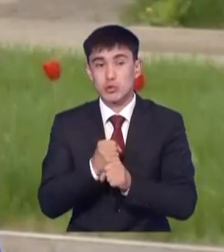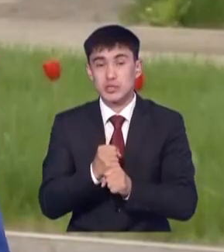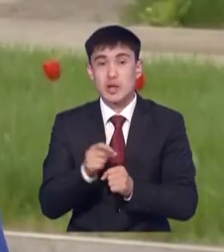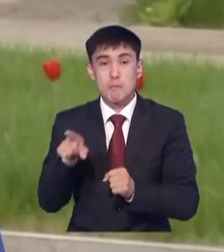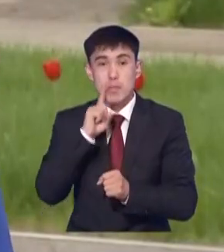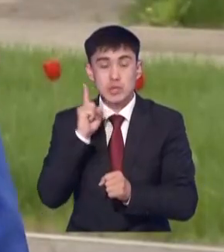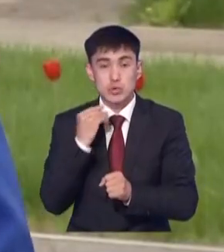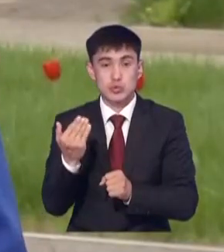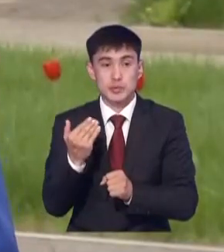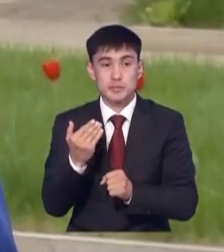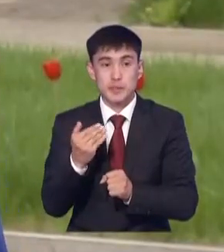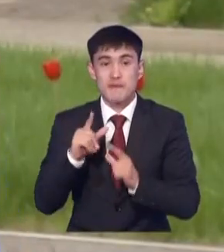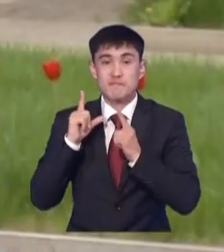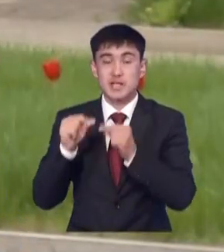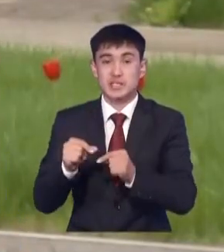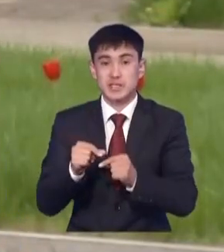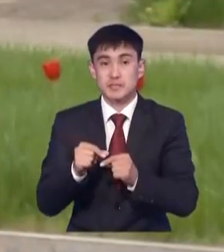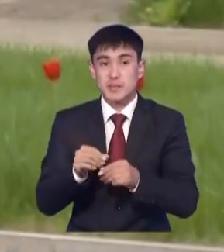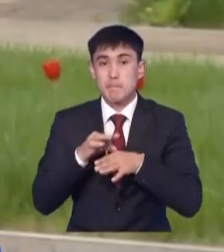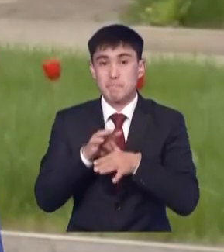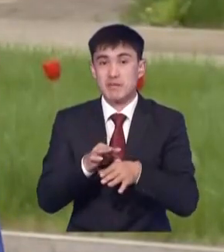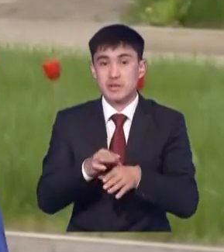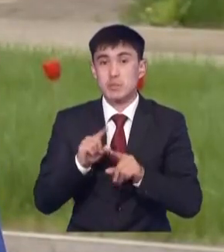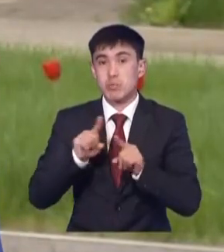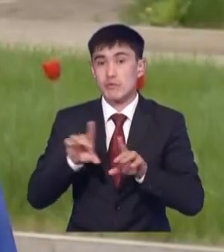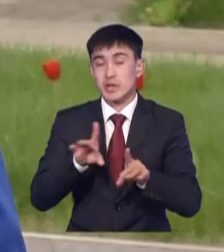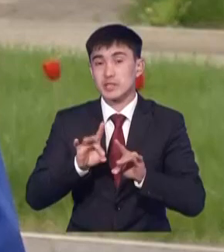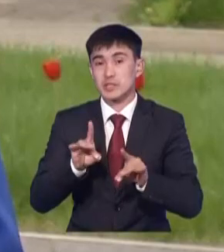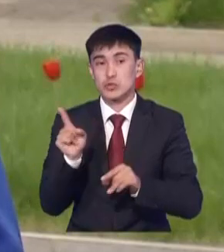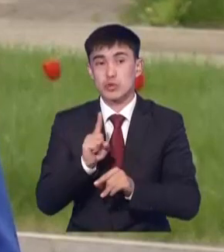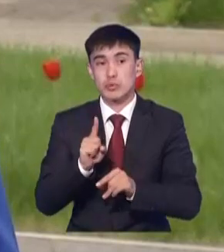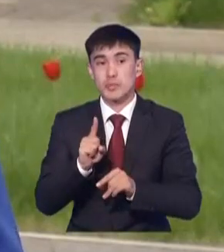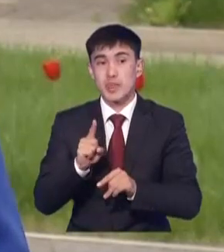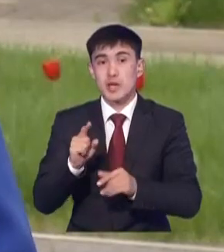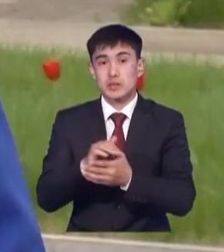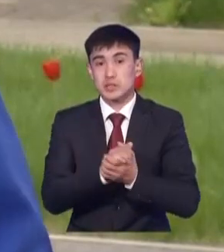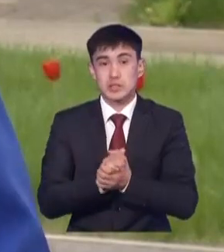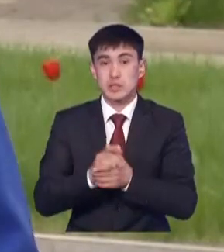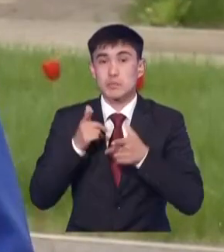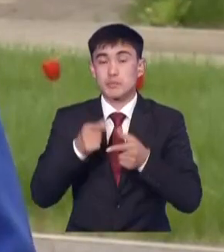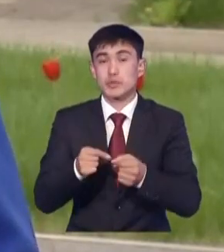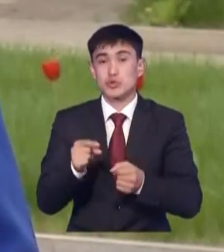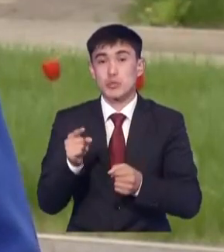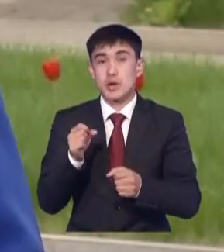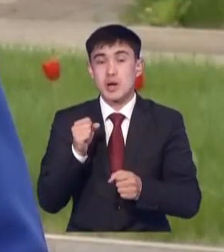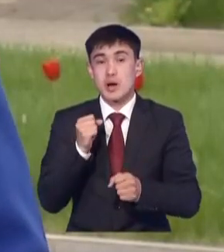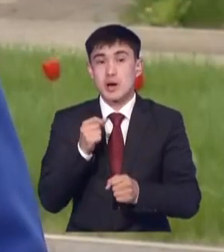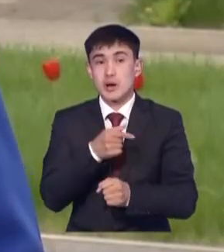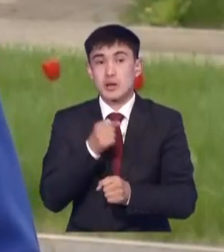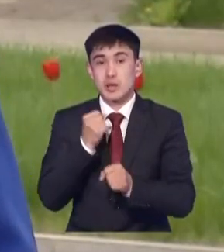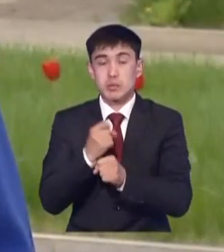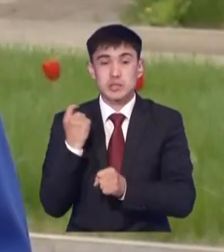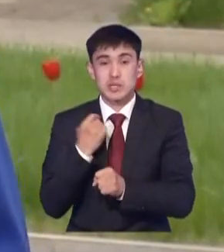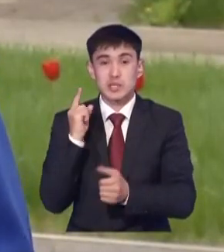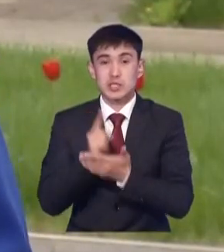с молодежью, выезжать туда и проводить профориентацию, что вузы должны туда приезжать, работодатели должны приезжать